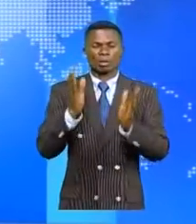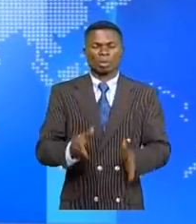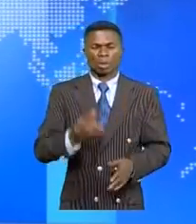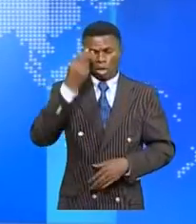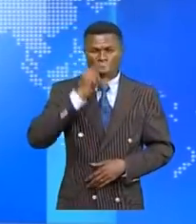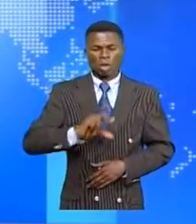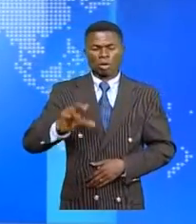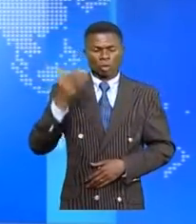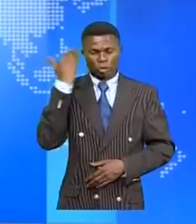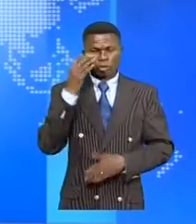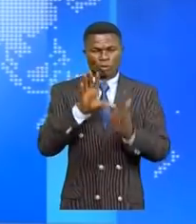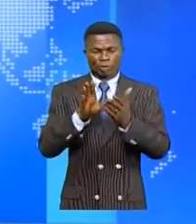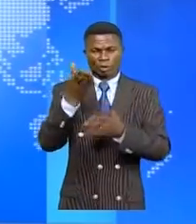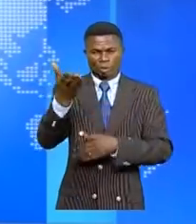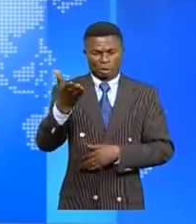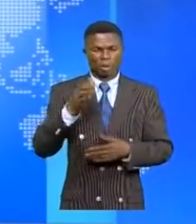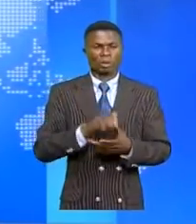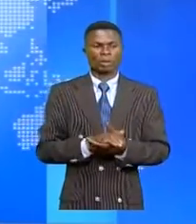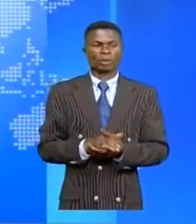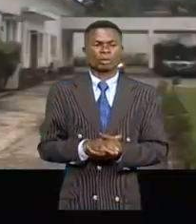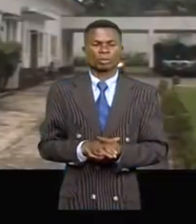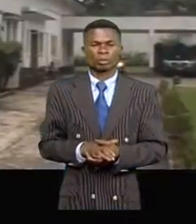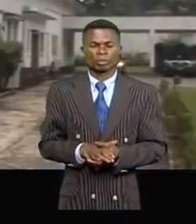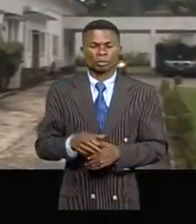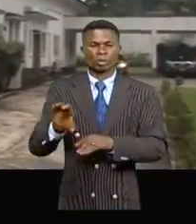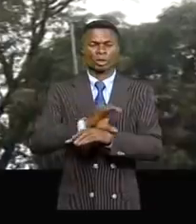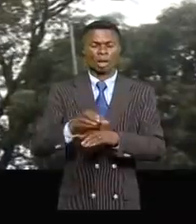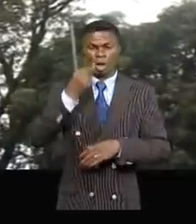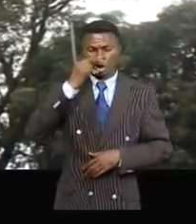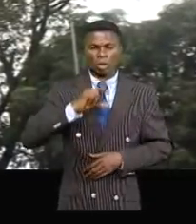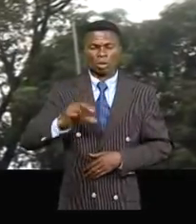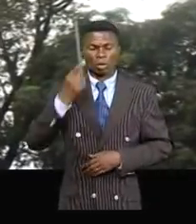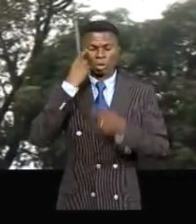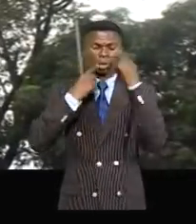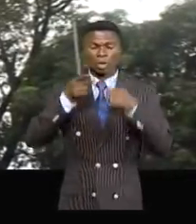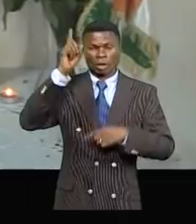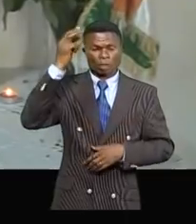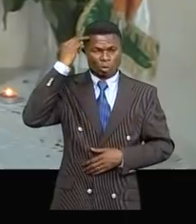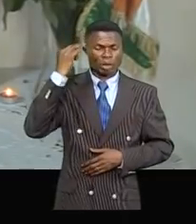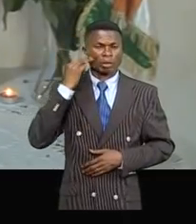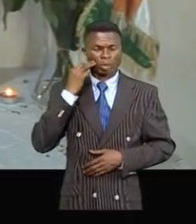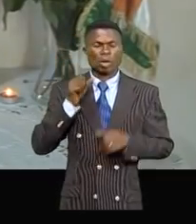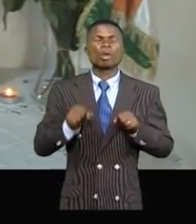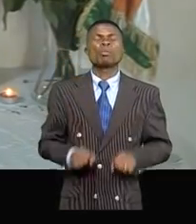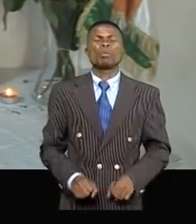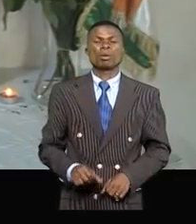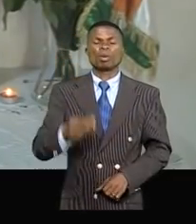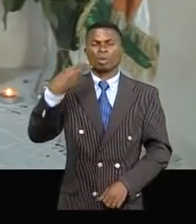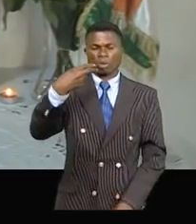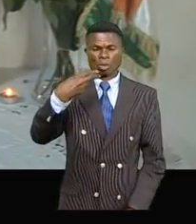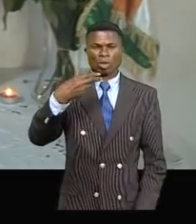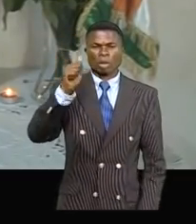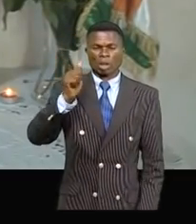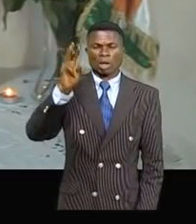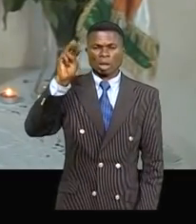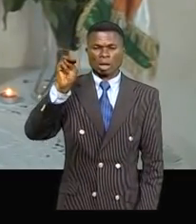Côte d'Ivoire. Gina Wabiwa pour le reportage. La Côte d'Ivoire pleure son premier ministre Ahmed Bakayoko,